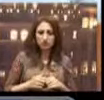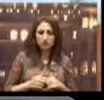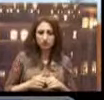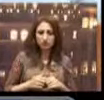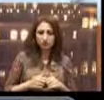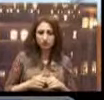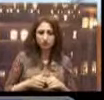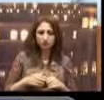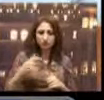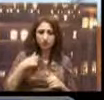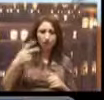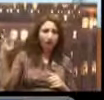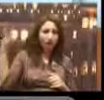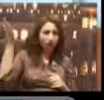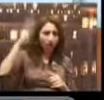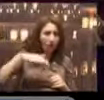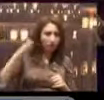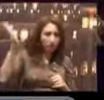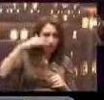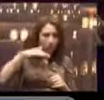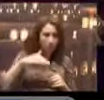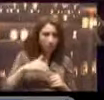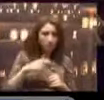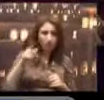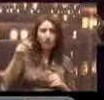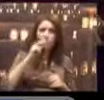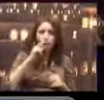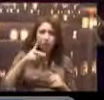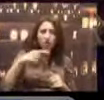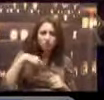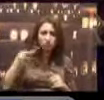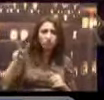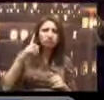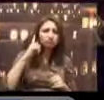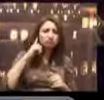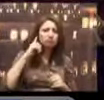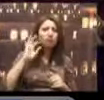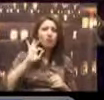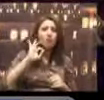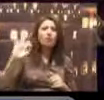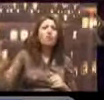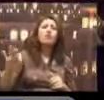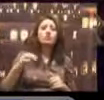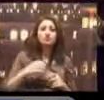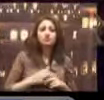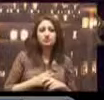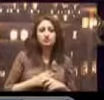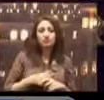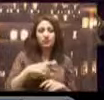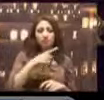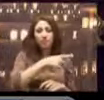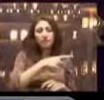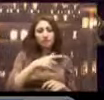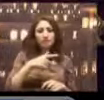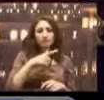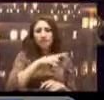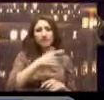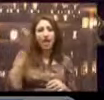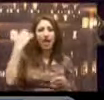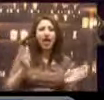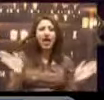انا اكتر تاثري بيه فيما يقول، وهو ده اللي يهمني. مع احترام شديد للشخص. من عمرو خالد لما اشتغل بس السياسه وعمل